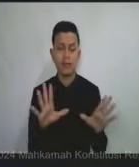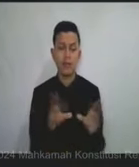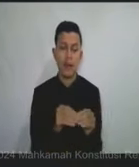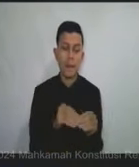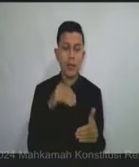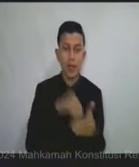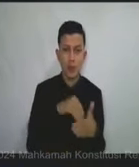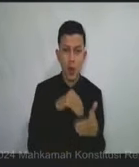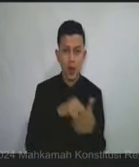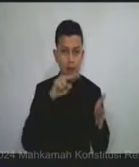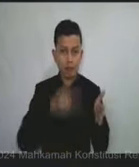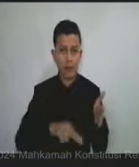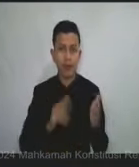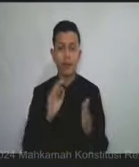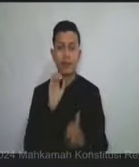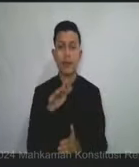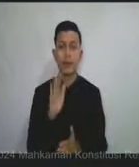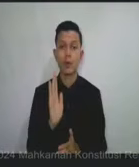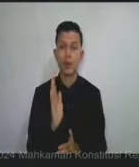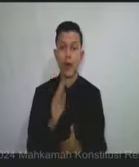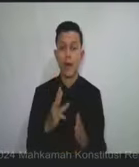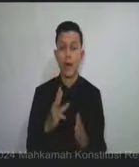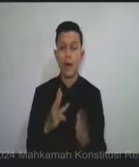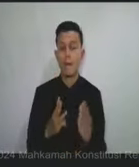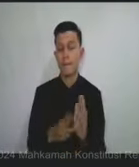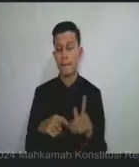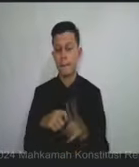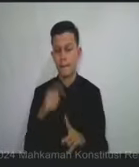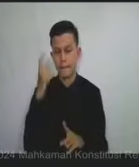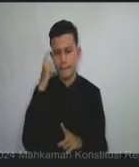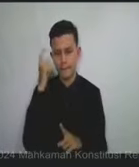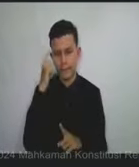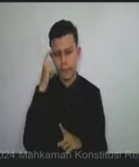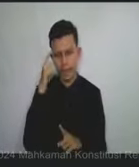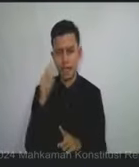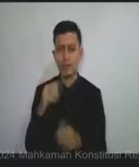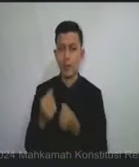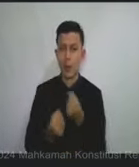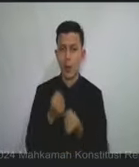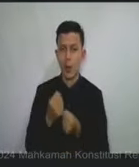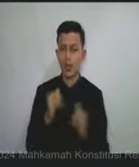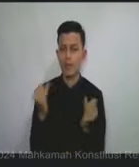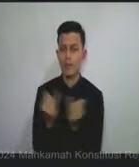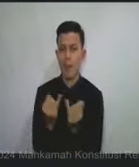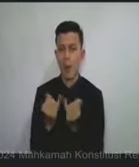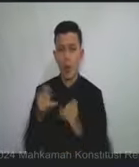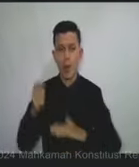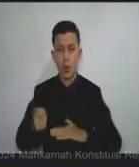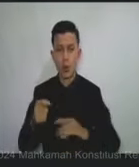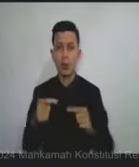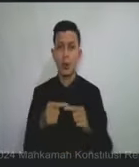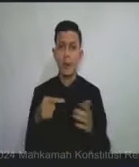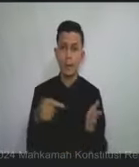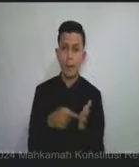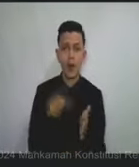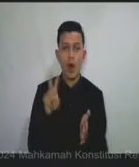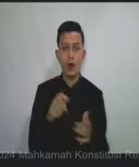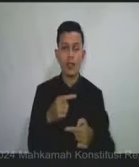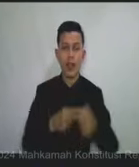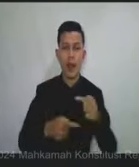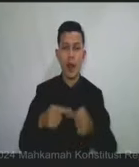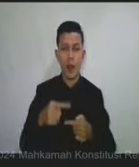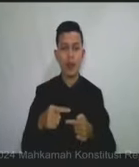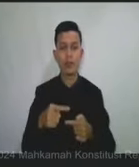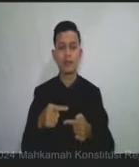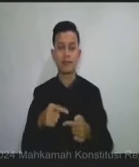mahkamah setiap pelanggaran penyimpangan manipulasi maupun perbu atan melawan hukum yang berkaitan dengan Pemilu harus diselesaikan melalui mekanisme yang ditentukan oleh peraturan perundang-undangan pemilu yang